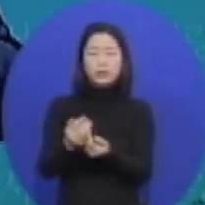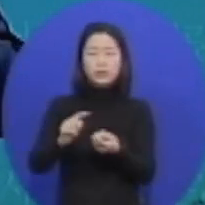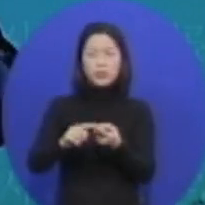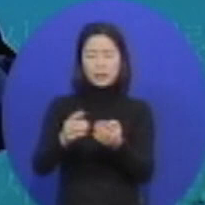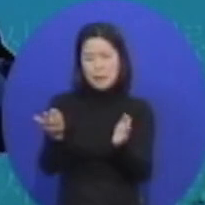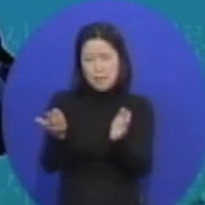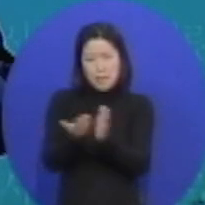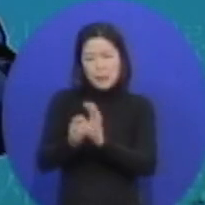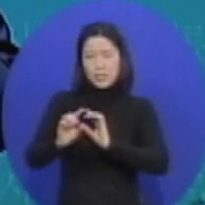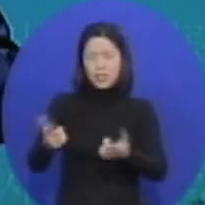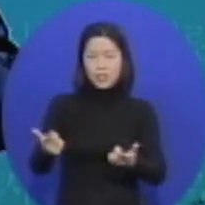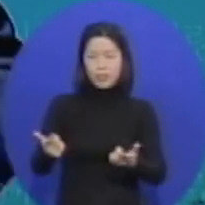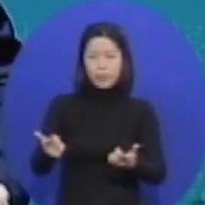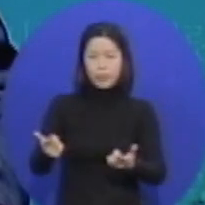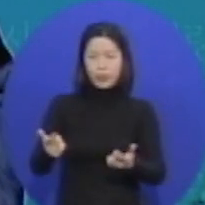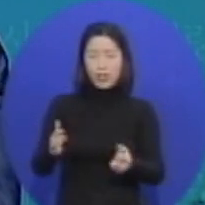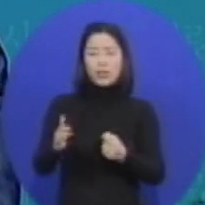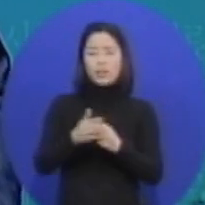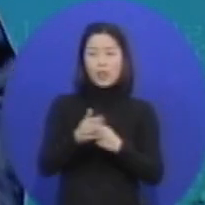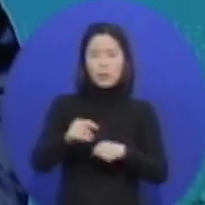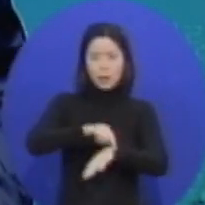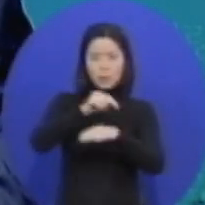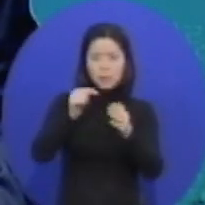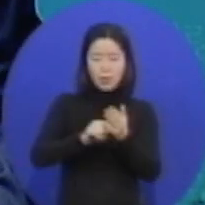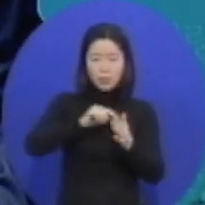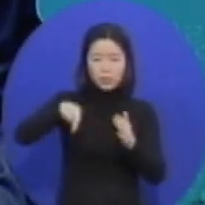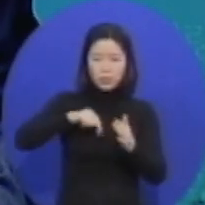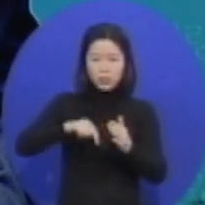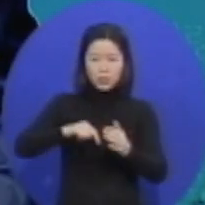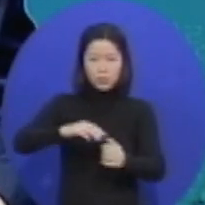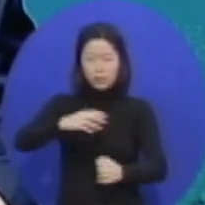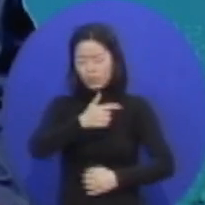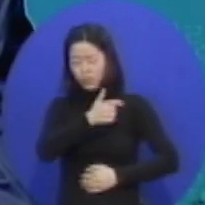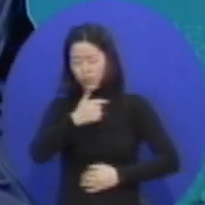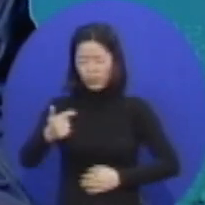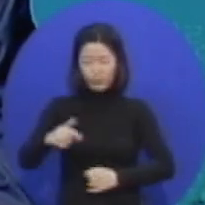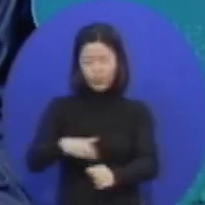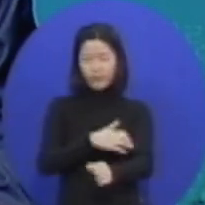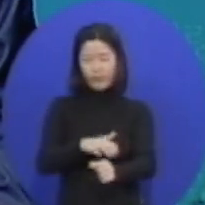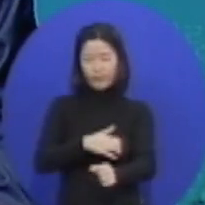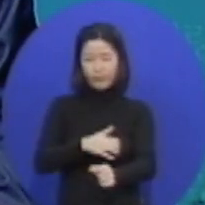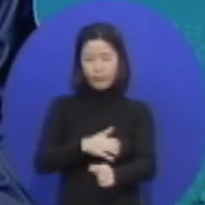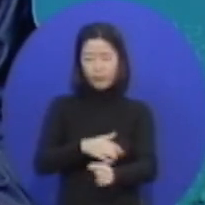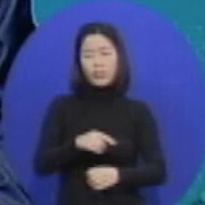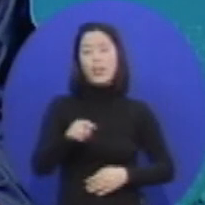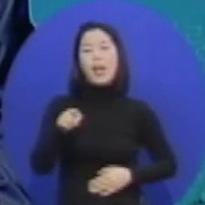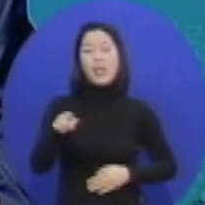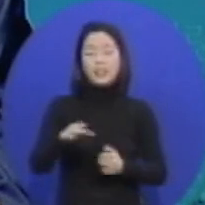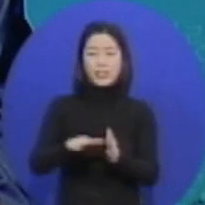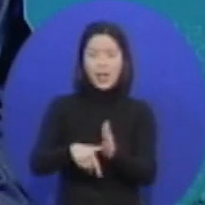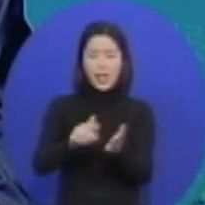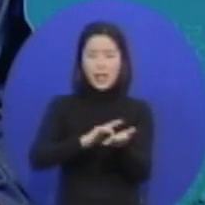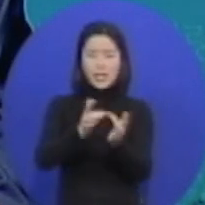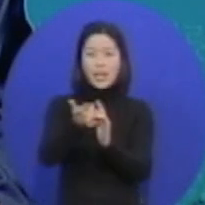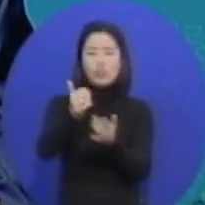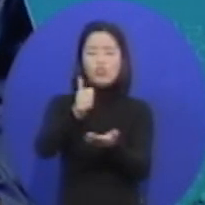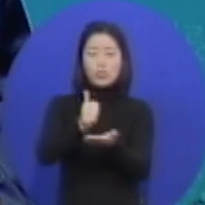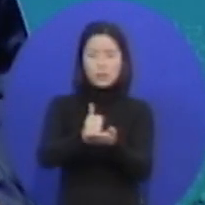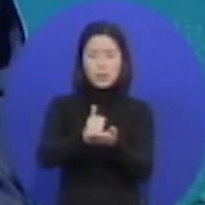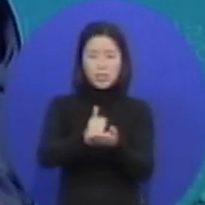바리새인 시몬의 마음으로 대단히 불쾌합니다 그때 예수님께서 시몬에게